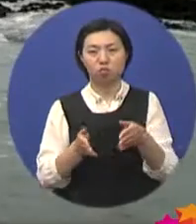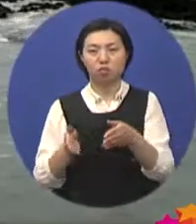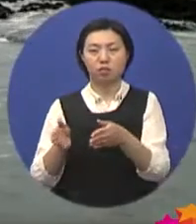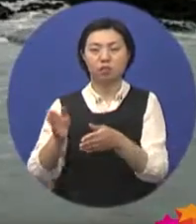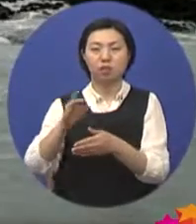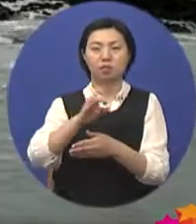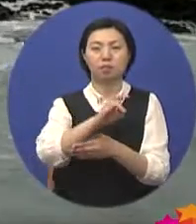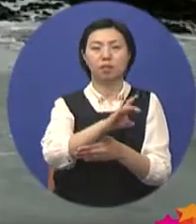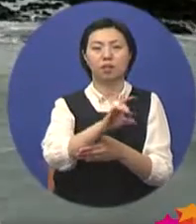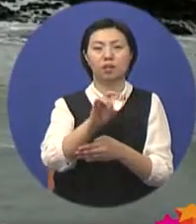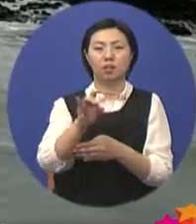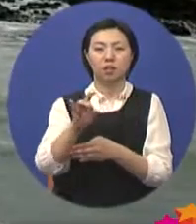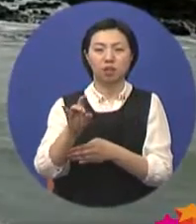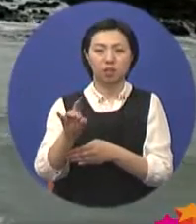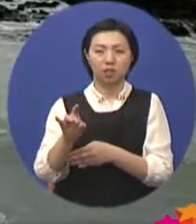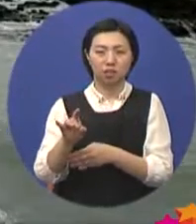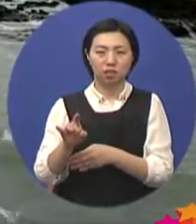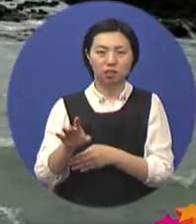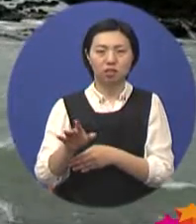크기마다